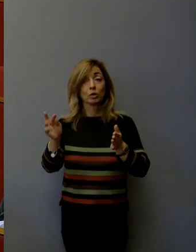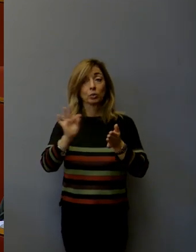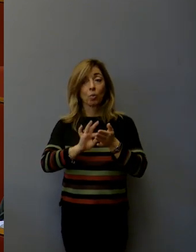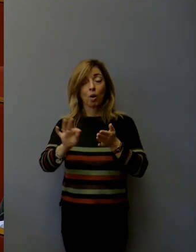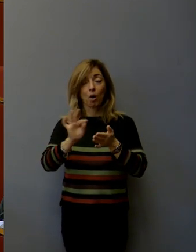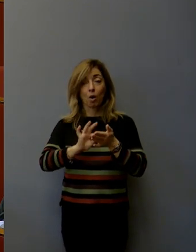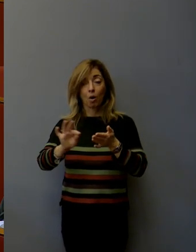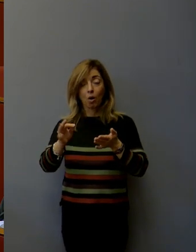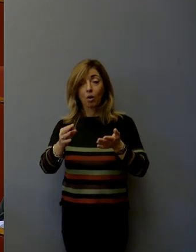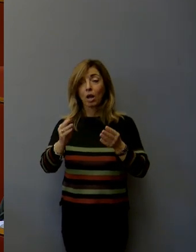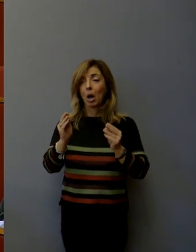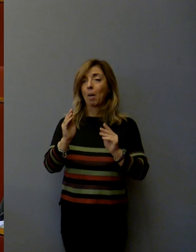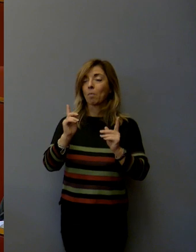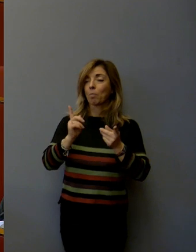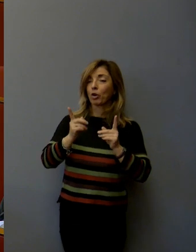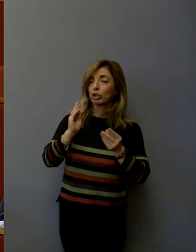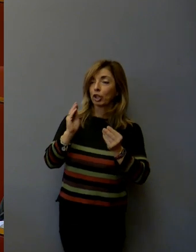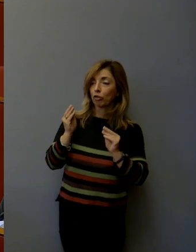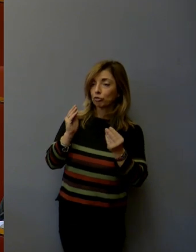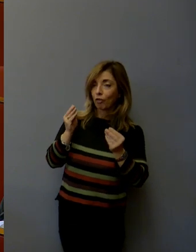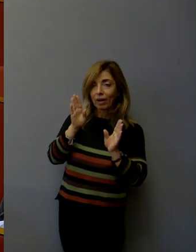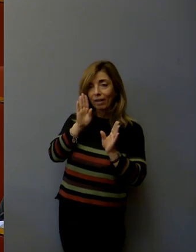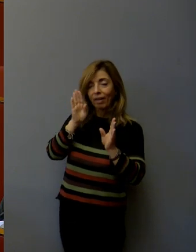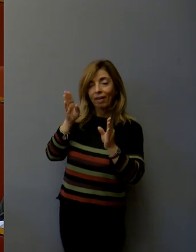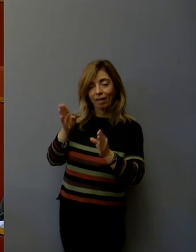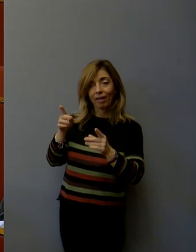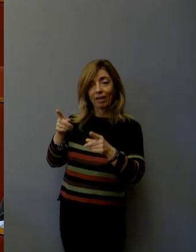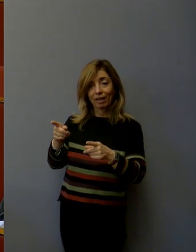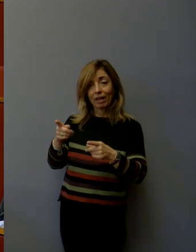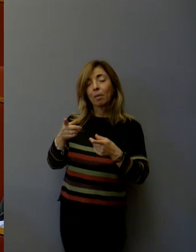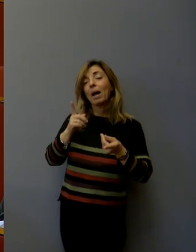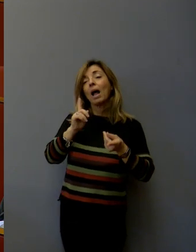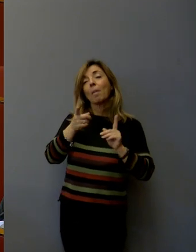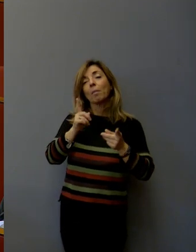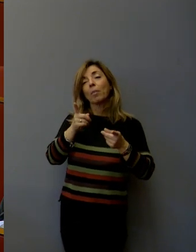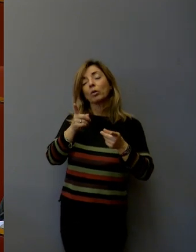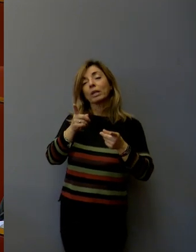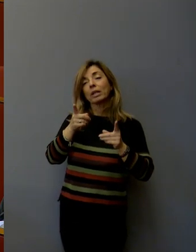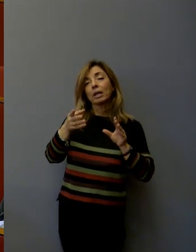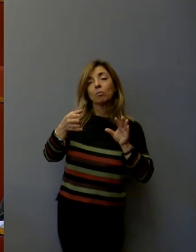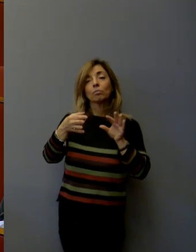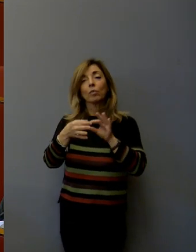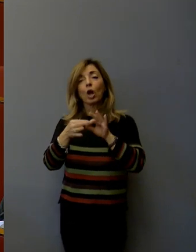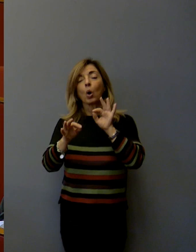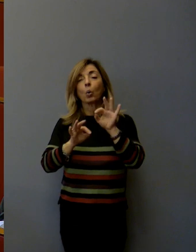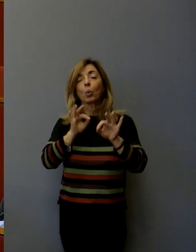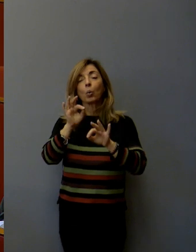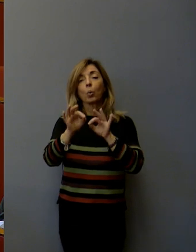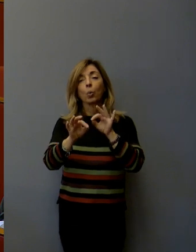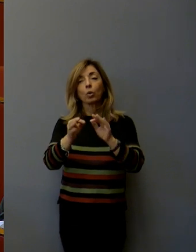delle politiche giovanili o non giovanili Insomma delle politiche che attengono alla cura della socialità